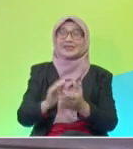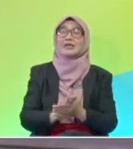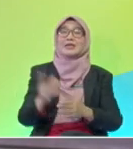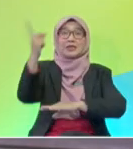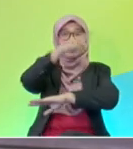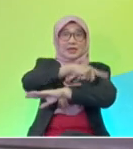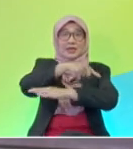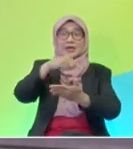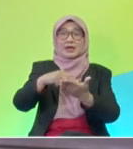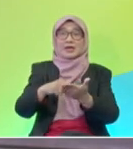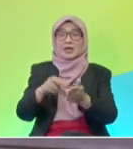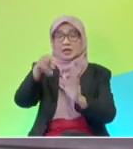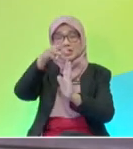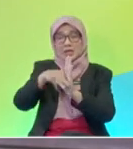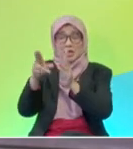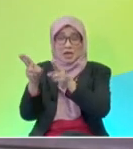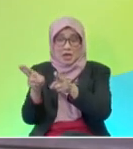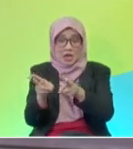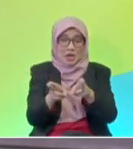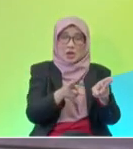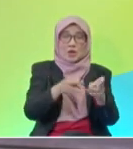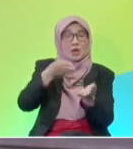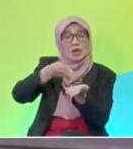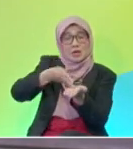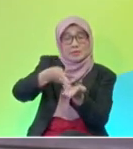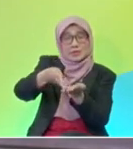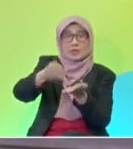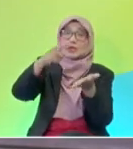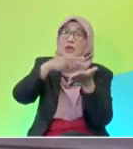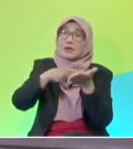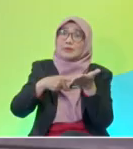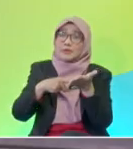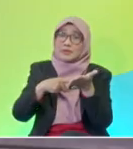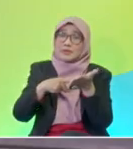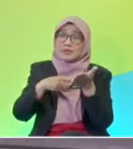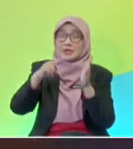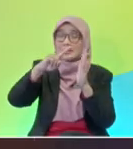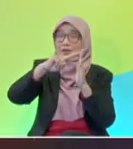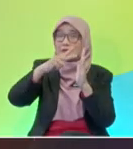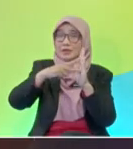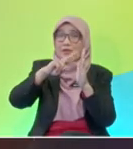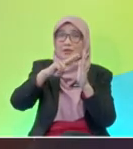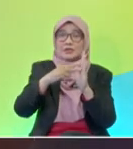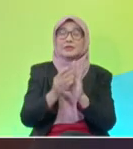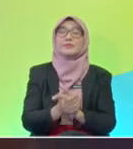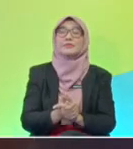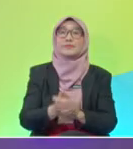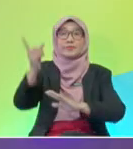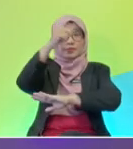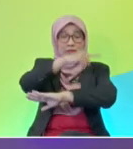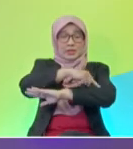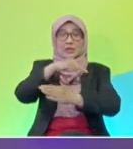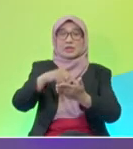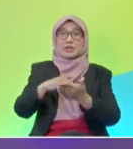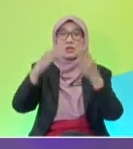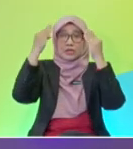belajar tentang mengurus Belanja apa yang dimsudkan dengan mengurus belanja tu Cikgu sebenarnya kam hari Cikgu nak ajak